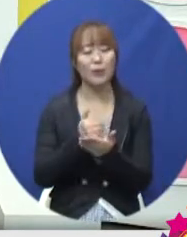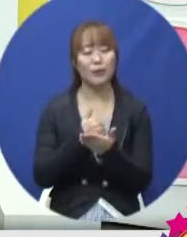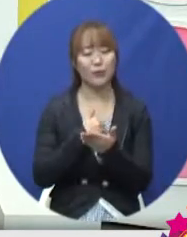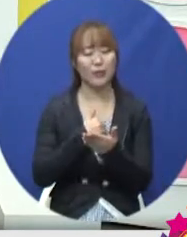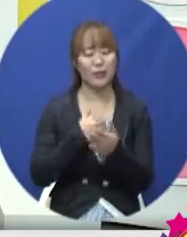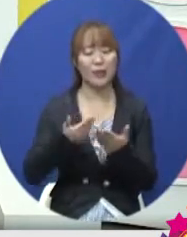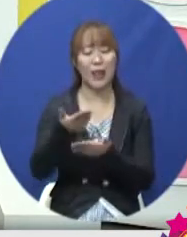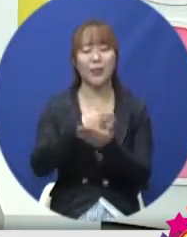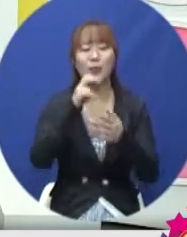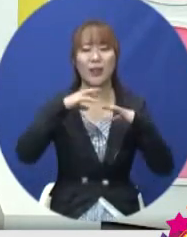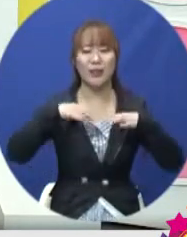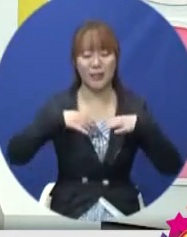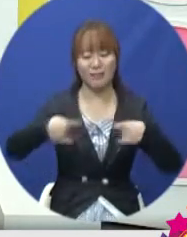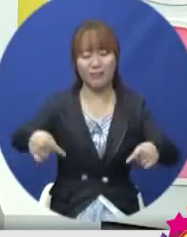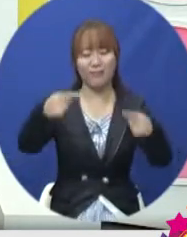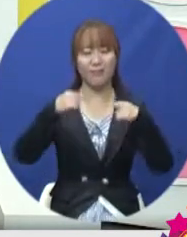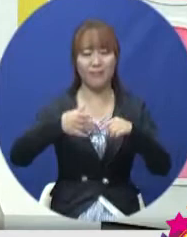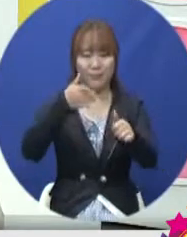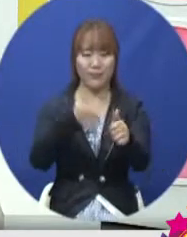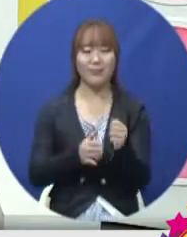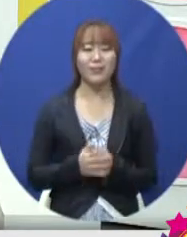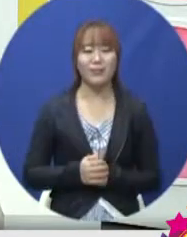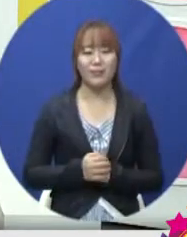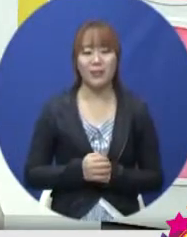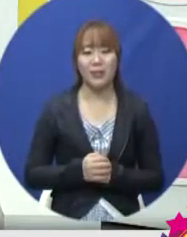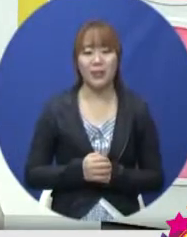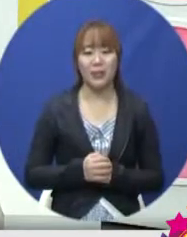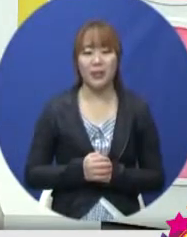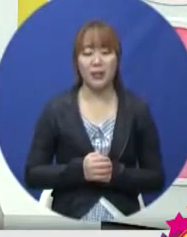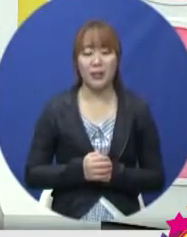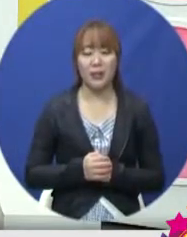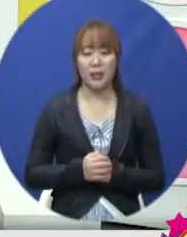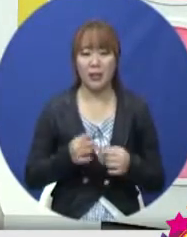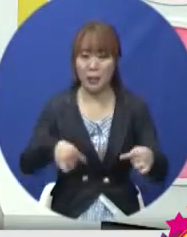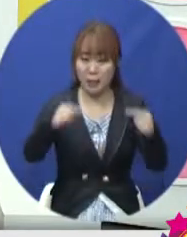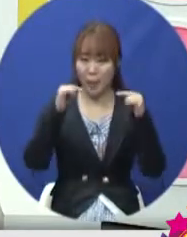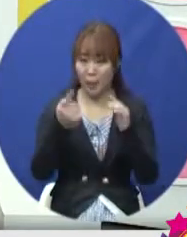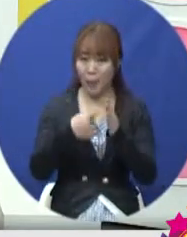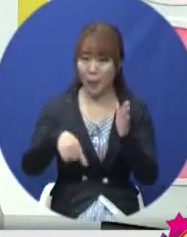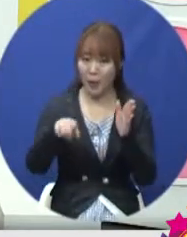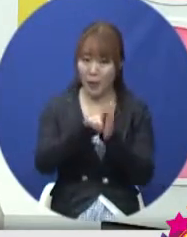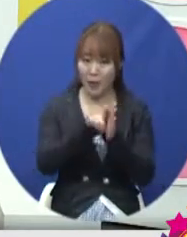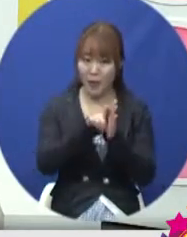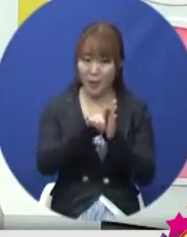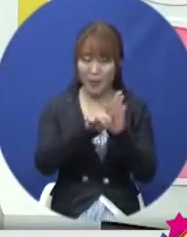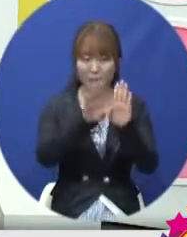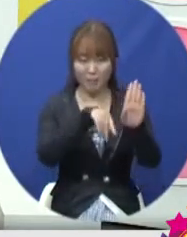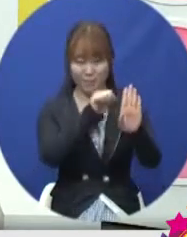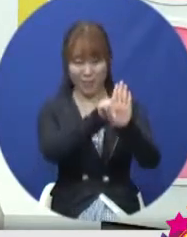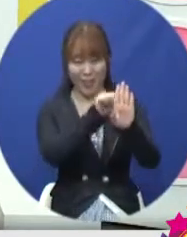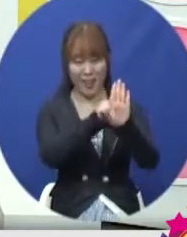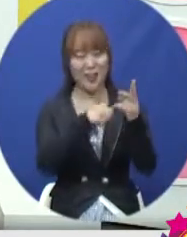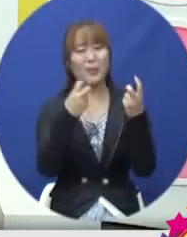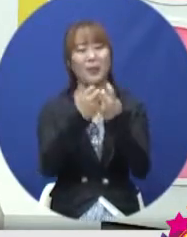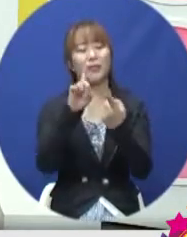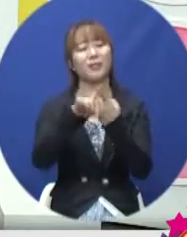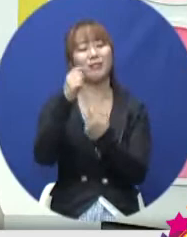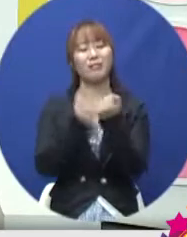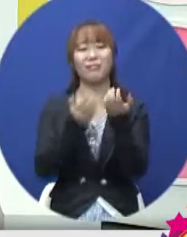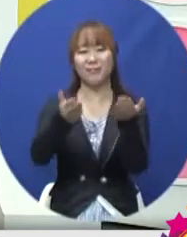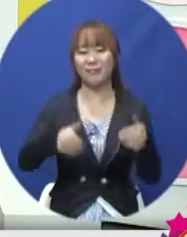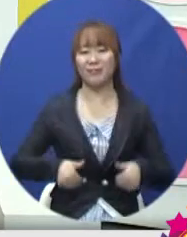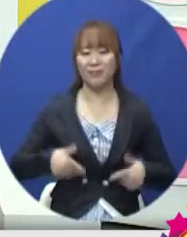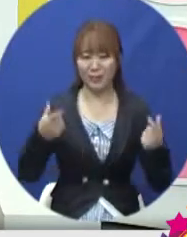나눔 노래자랑의 문을 두드려 주시기 바랍니다. 네. 자, 문을 두드리려면 네. 두드리는 방법을 알려드려야 될 텐데요.